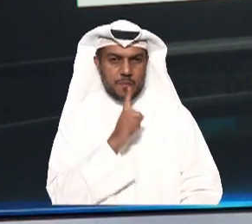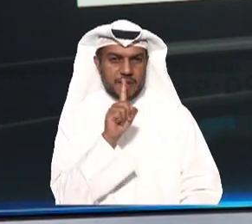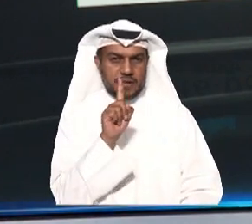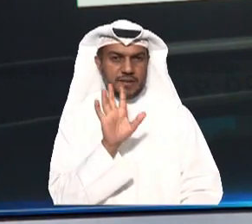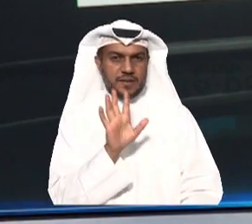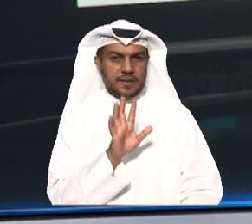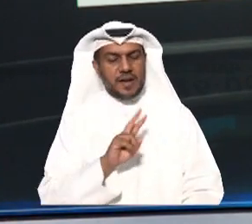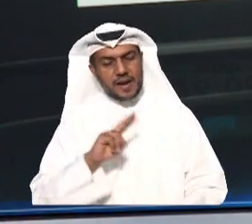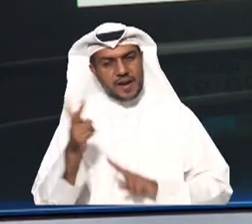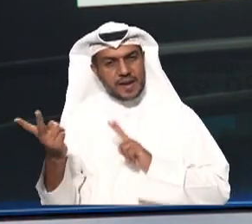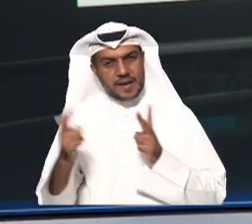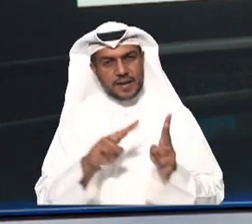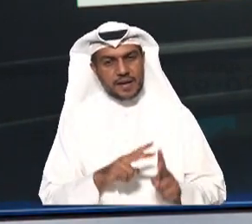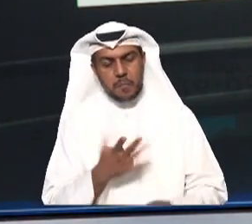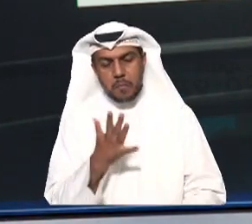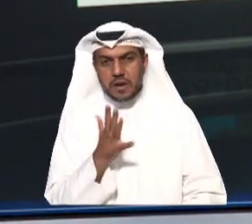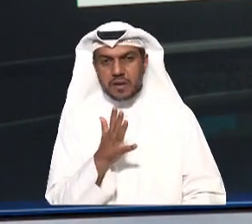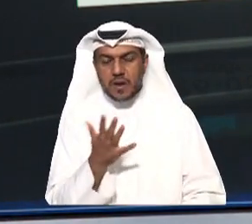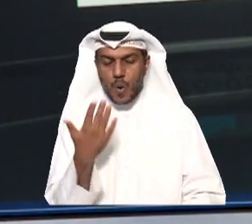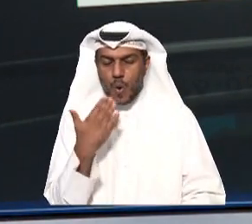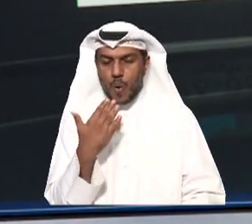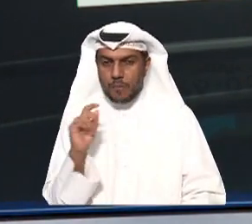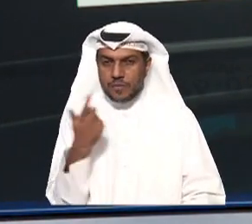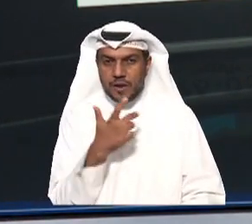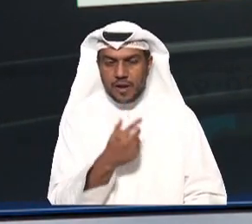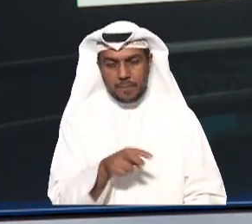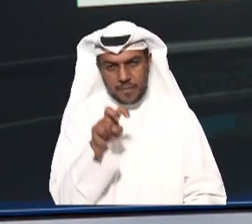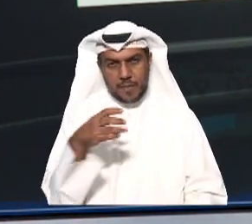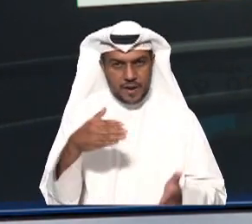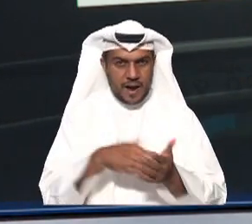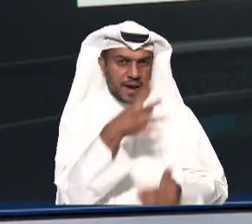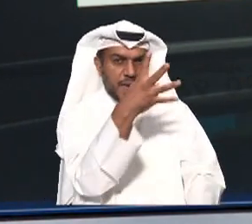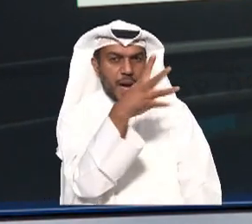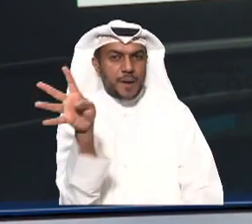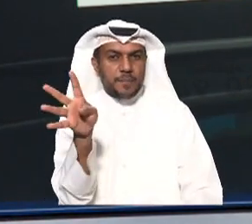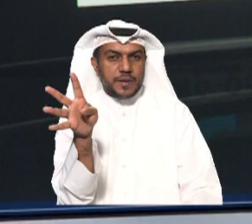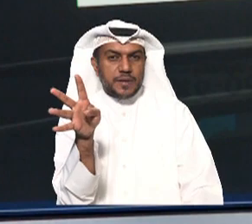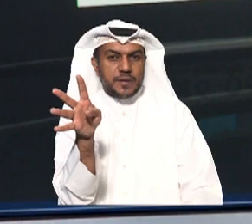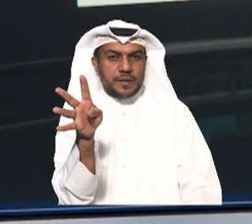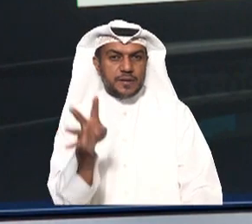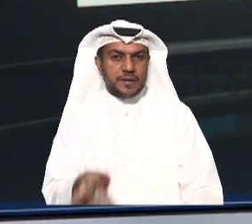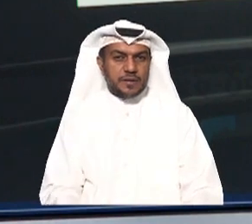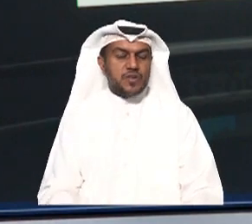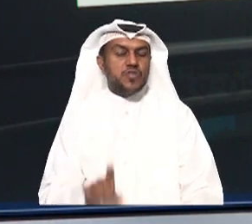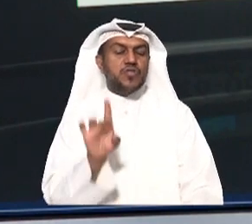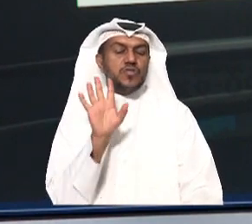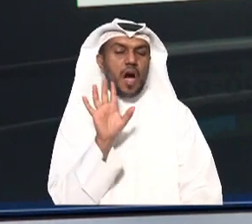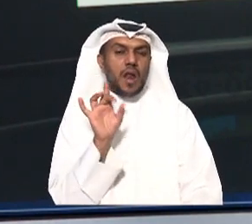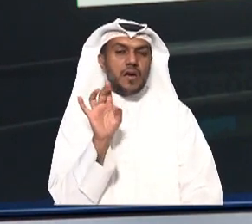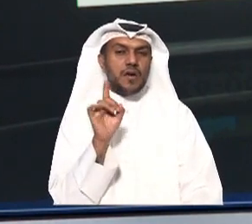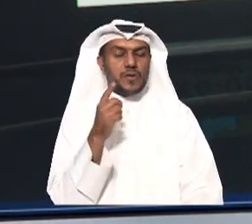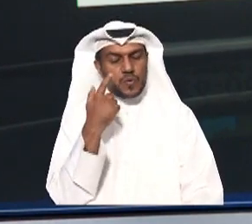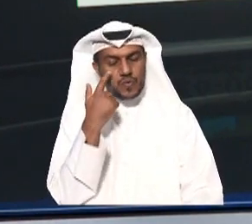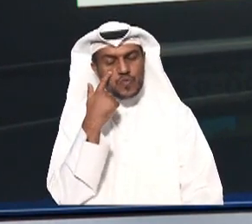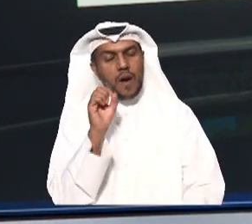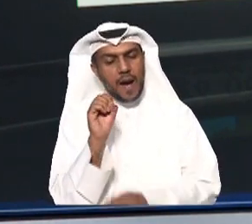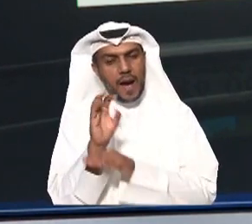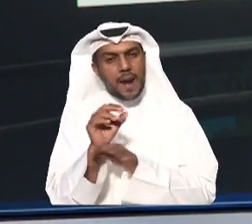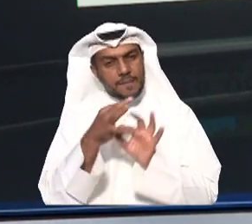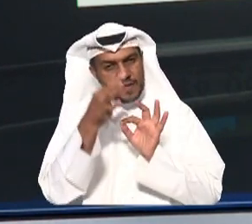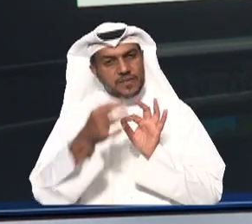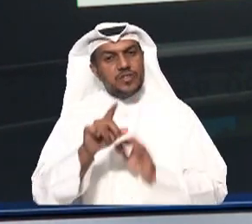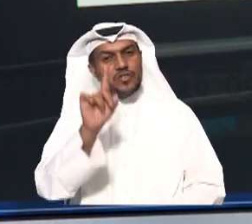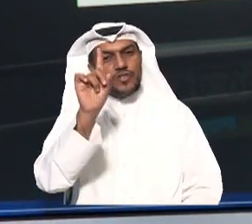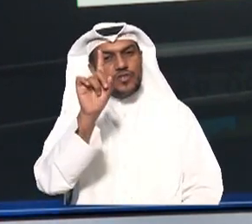الغربية، قد تصل سرعة هبات الهواء أحيانا ما بين 8 إلى 40 كيلومتر في الساعة. وبإذن الله وأكيد راح نوافيكم في تفاصيل أكثر